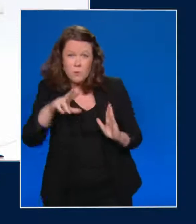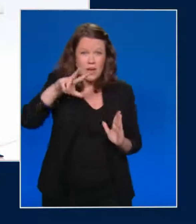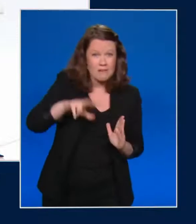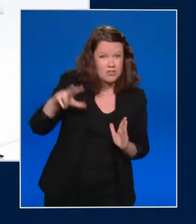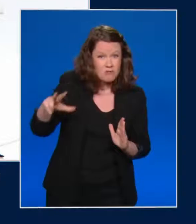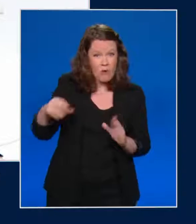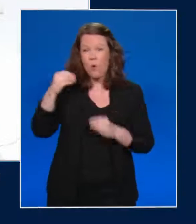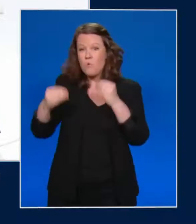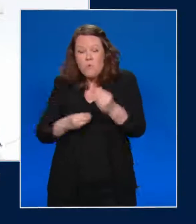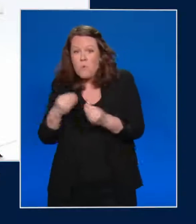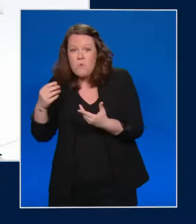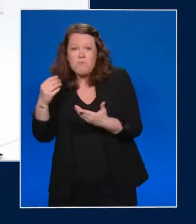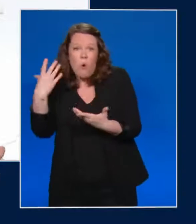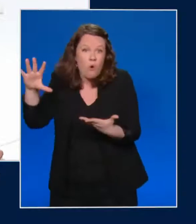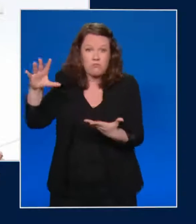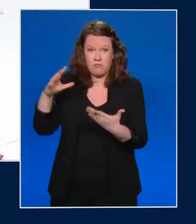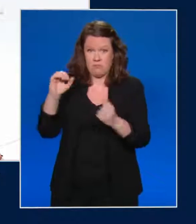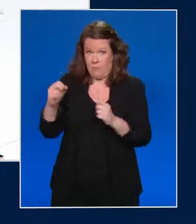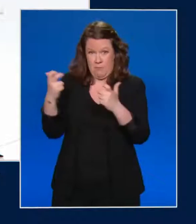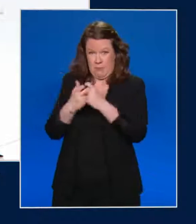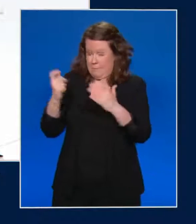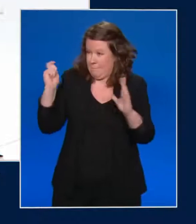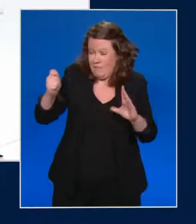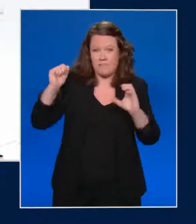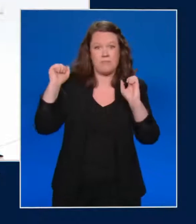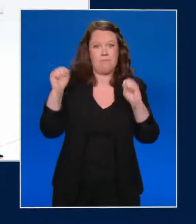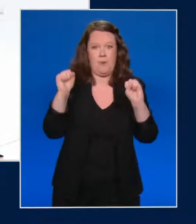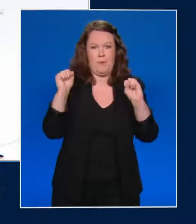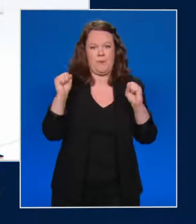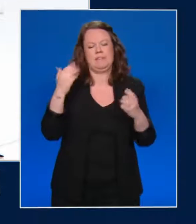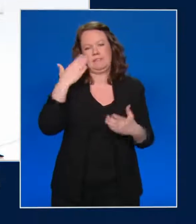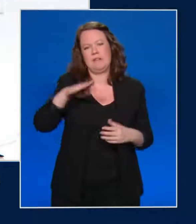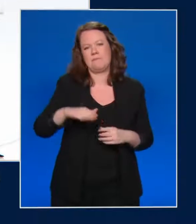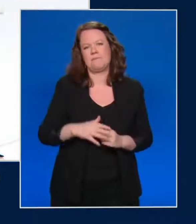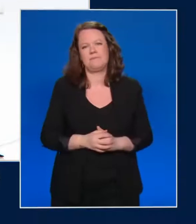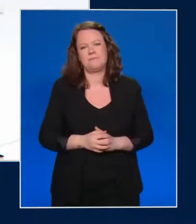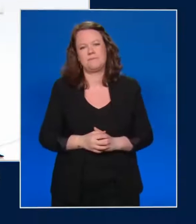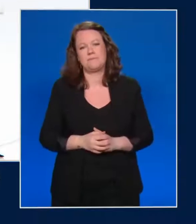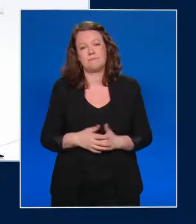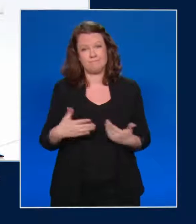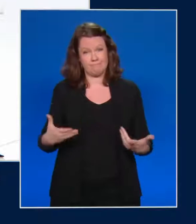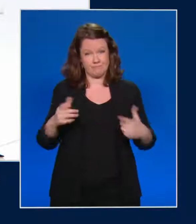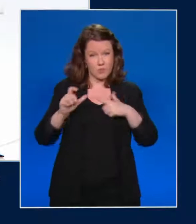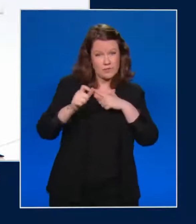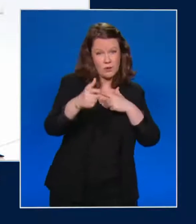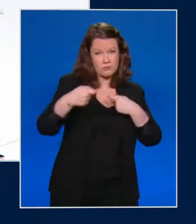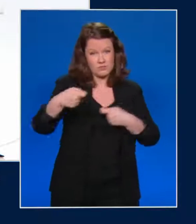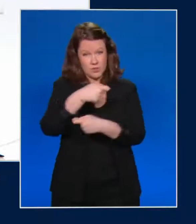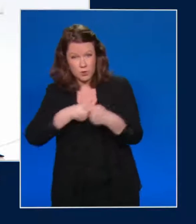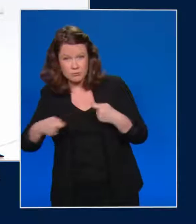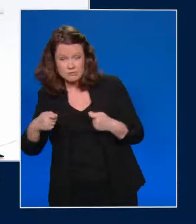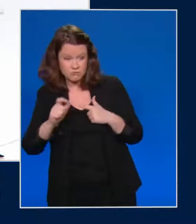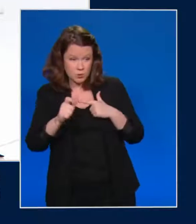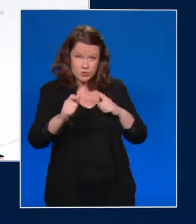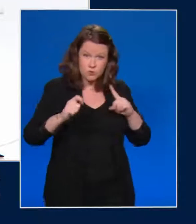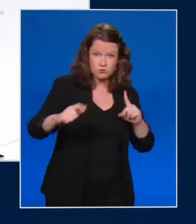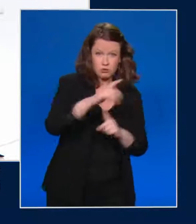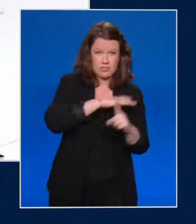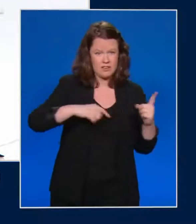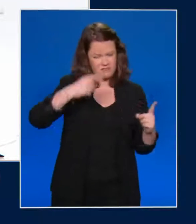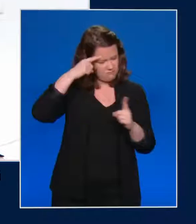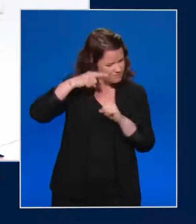alors face à ses conséquences économiques et sociales je n'ai et n'aurait qu'une boussole vous protégez